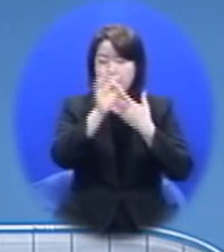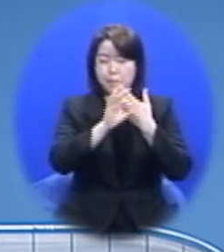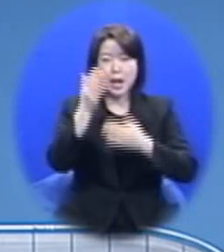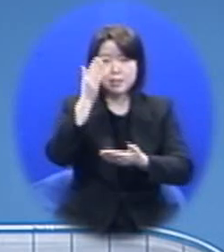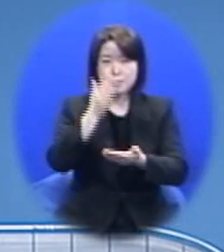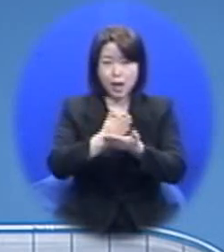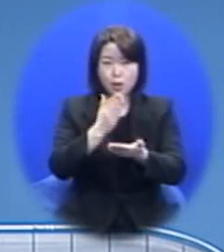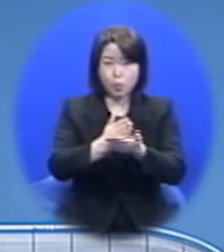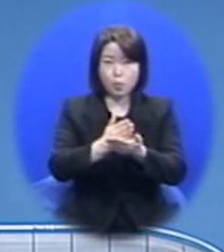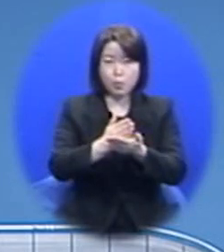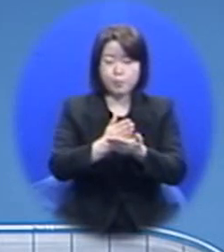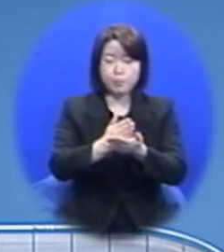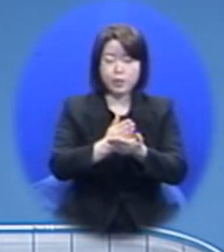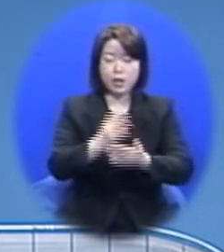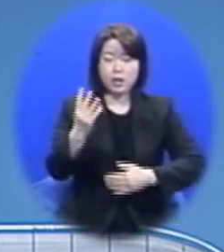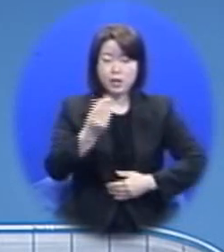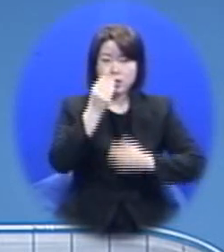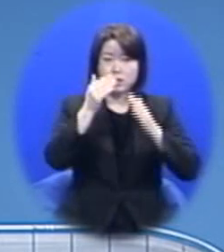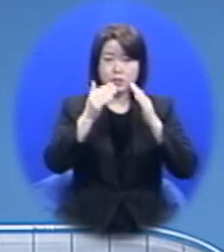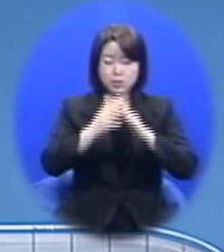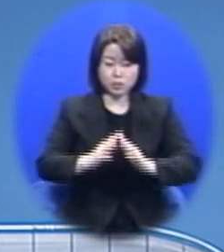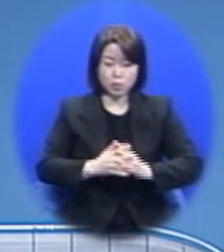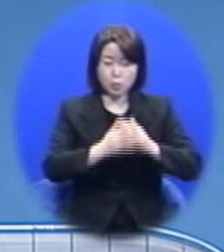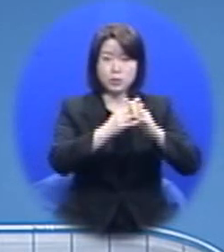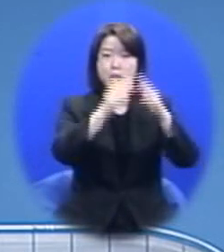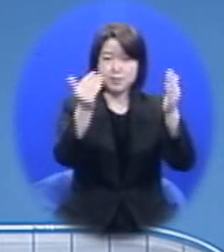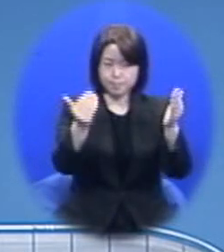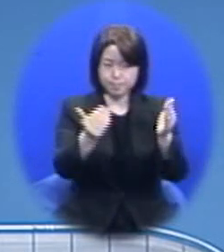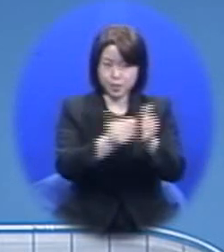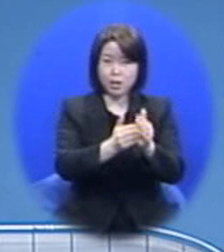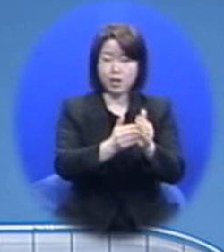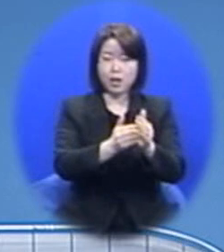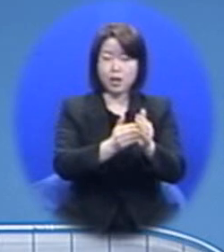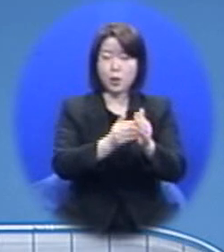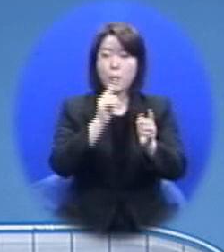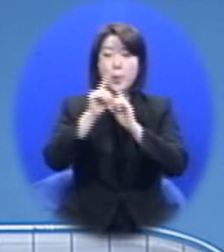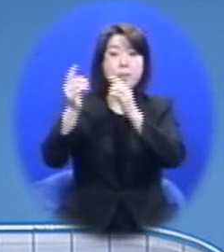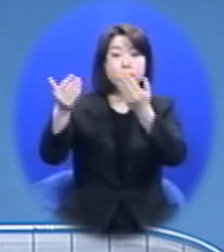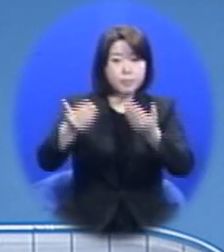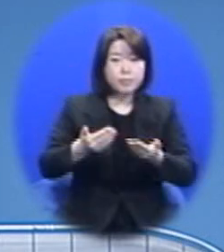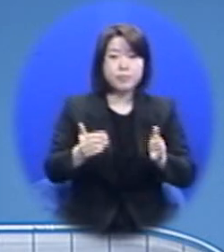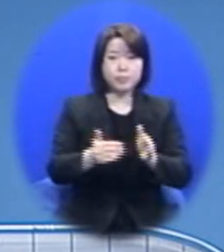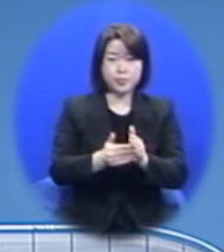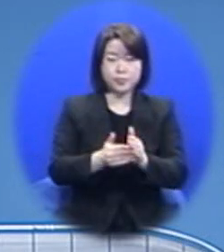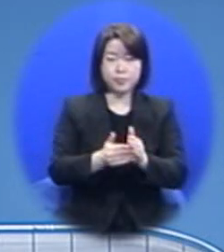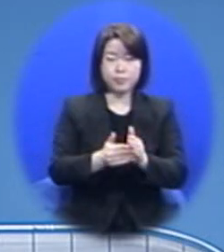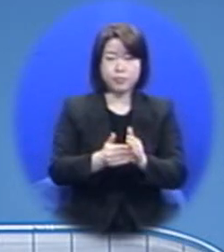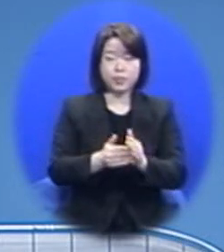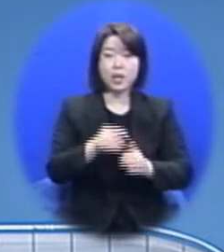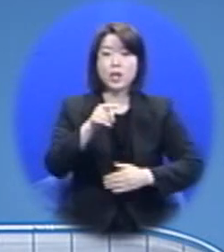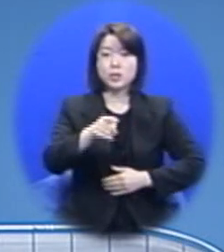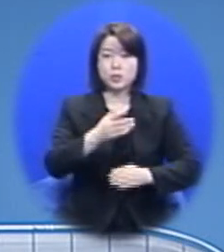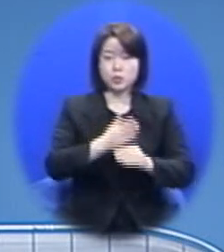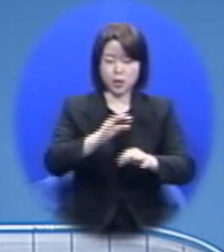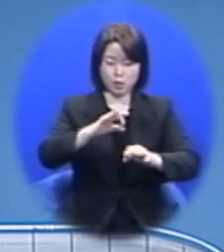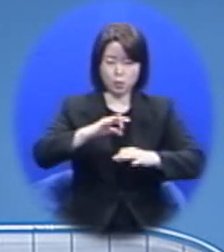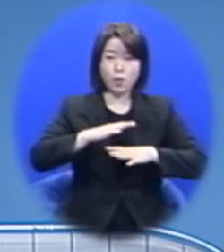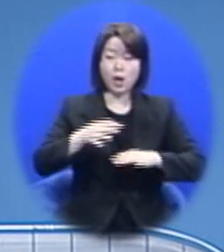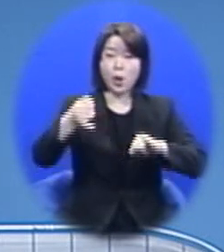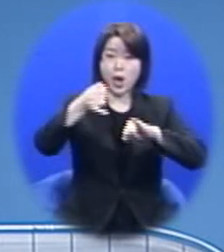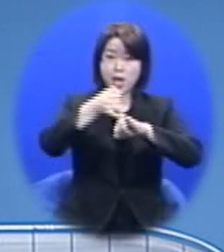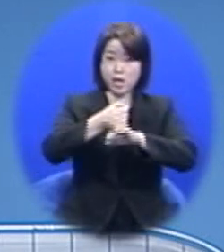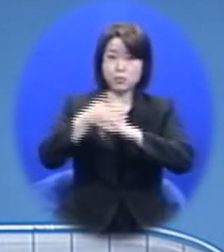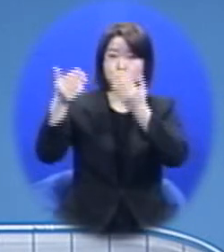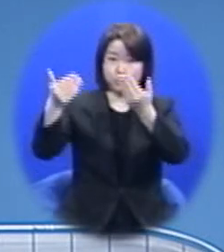말고 성전 공사를 마무리하라고 그렇게 말씀하시면서 참 놀라운